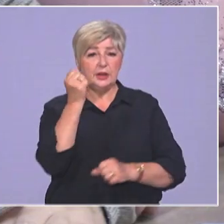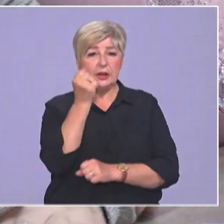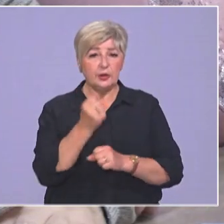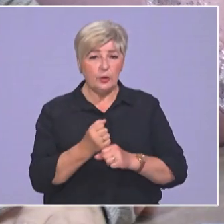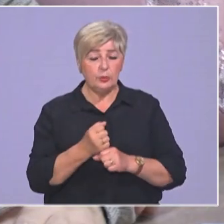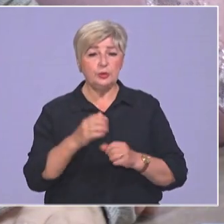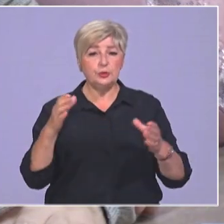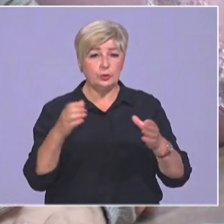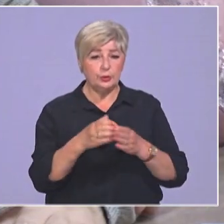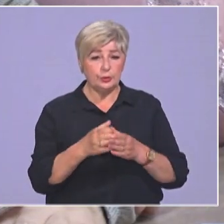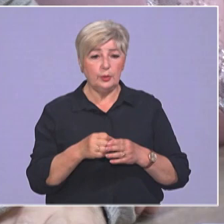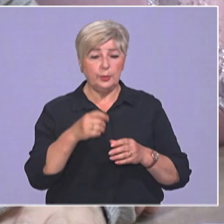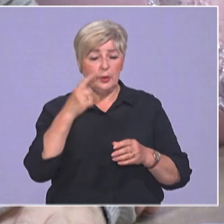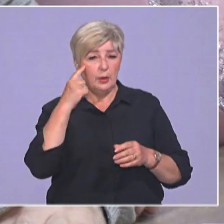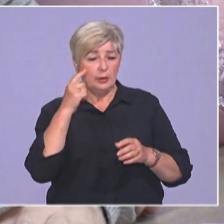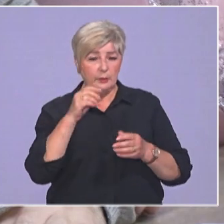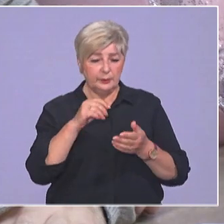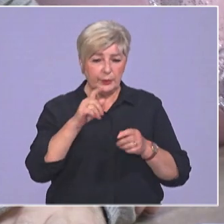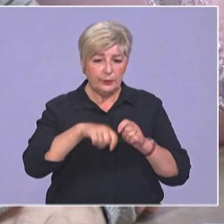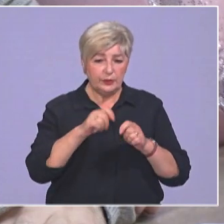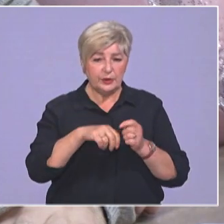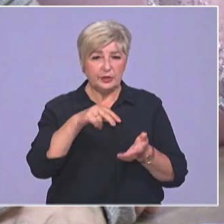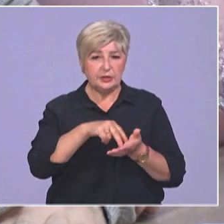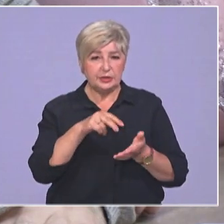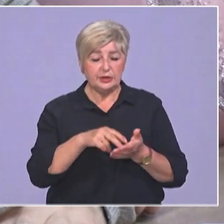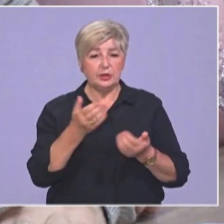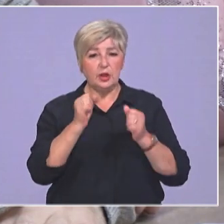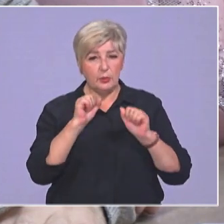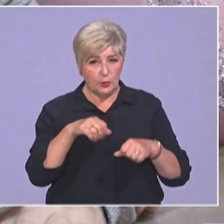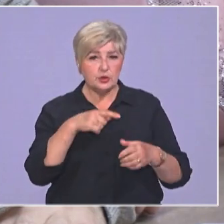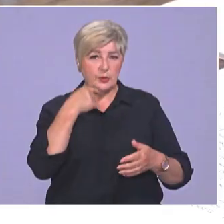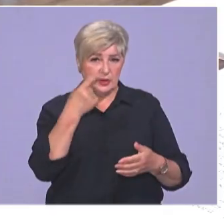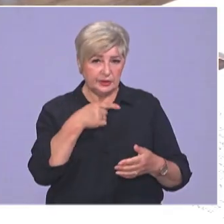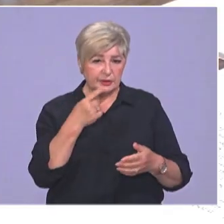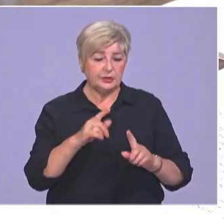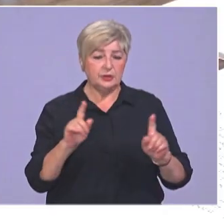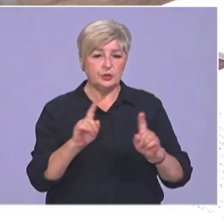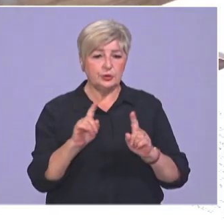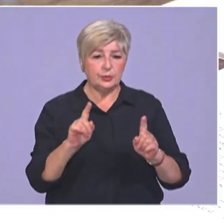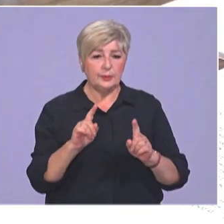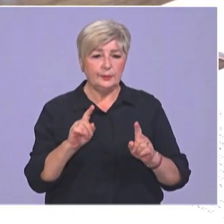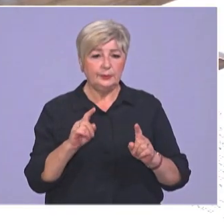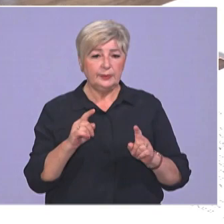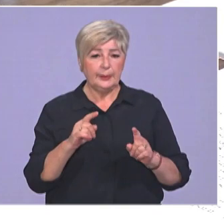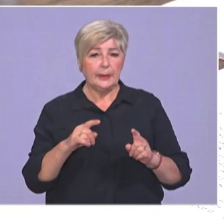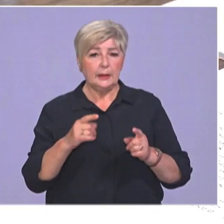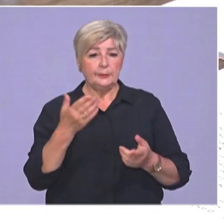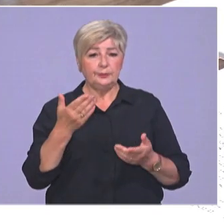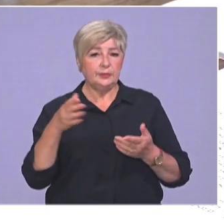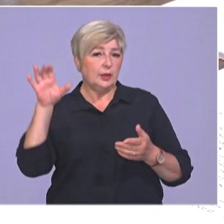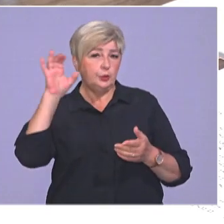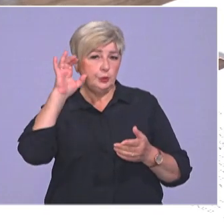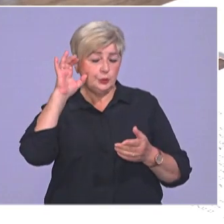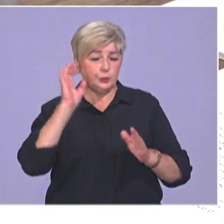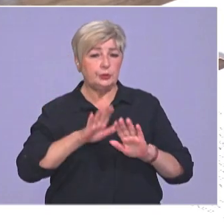групою проаналізовані деякі ціни, і ми можемо констатувати, що якщо дочують ті